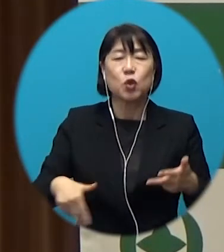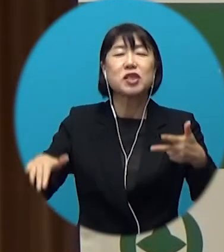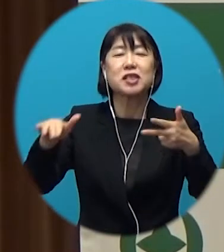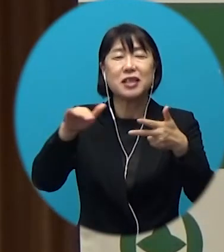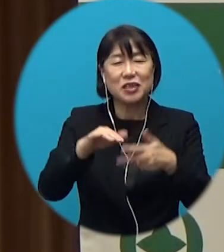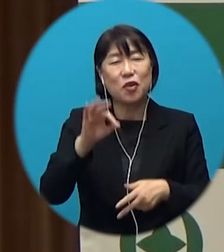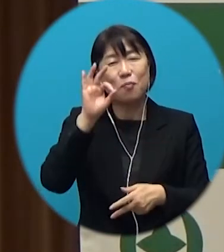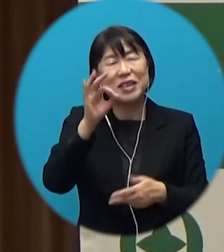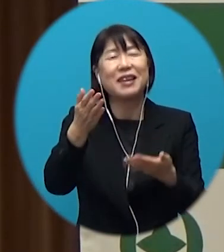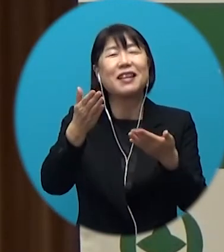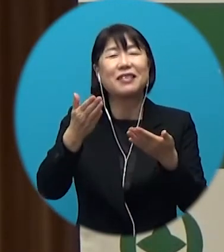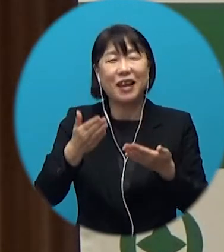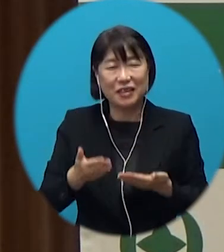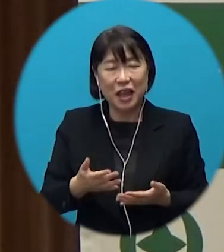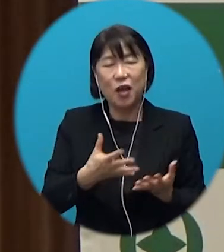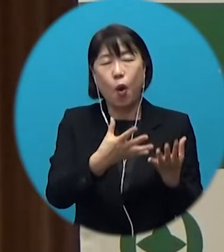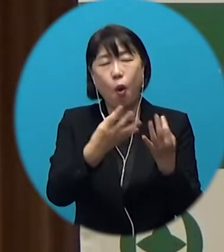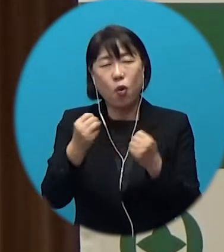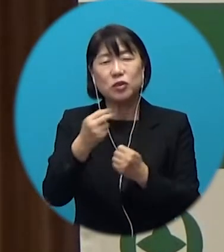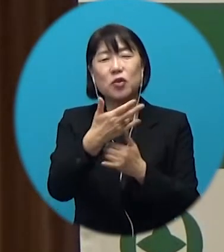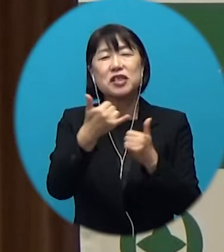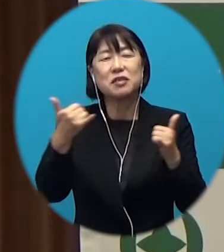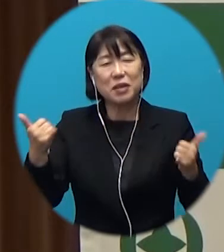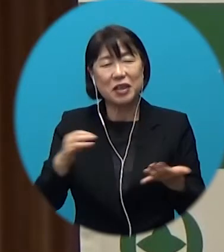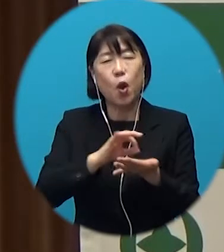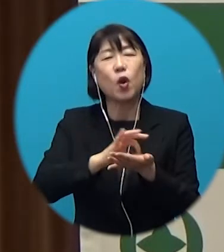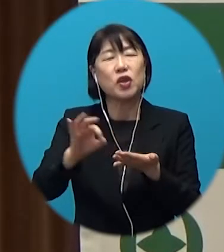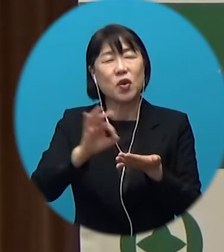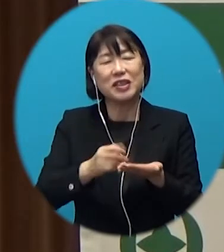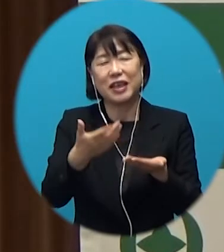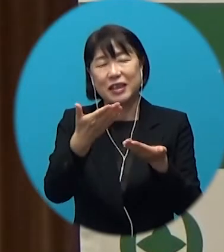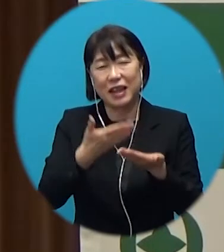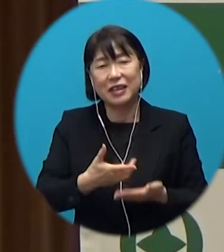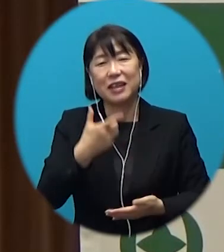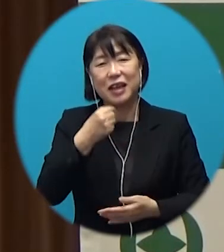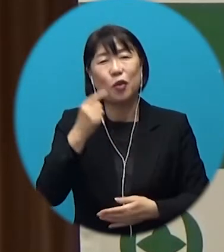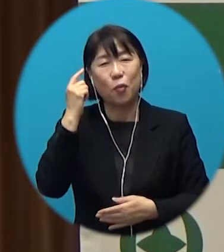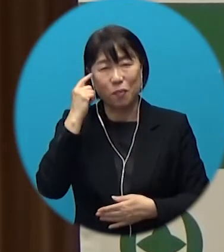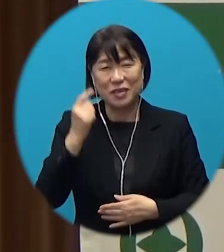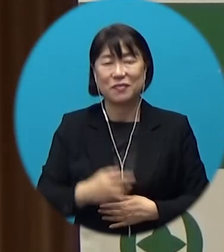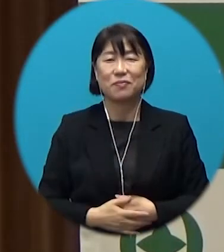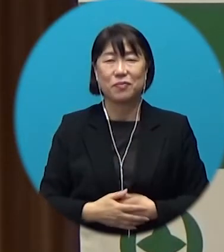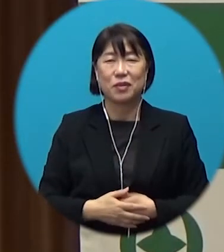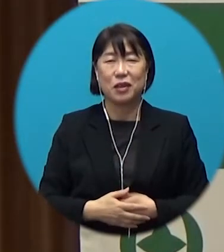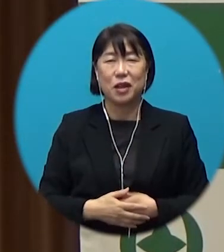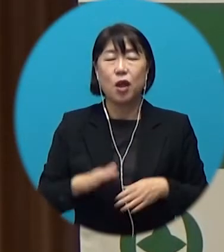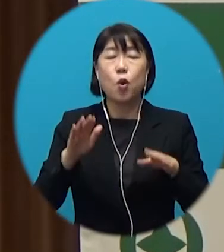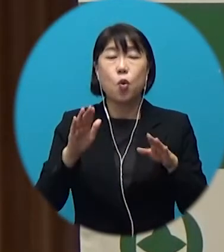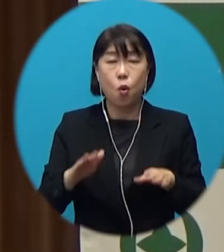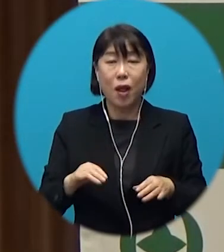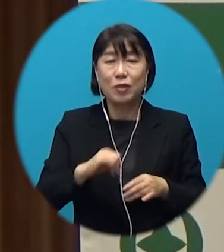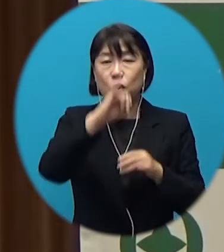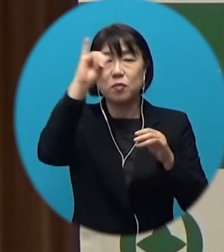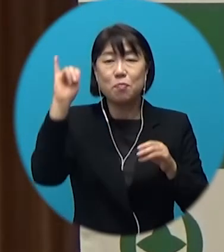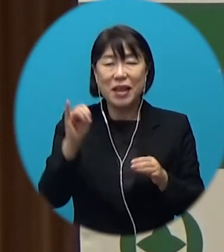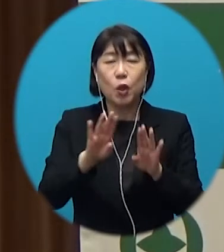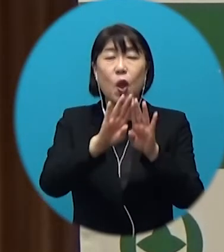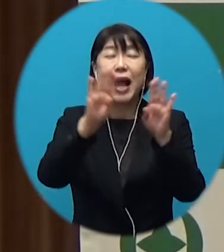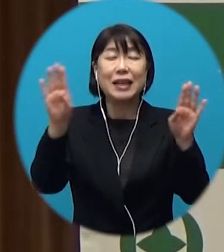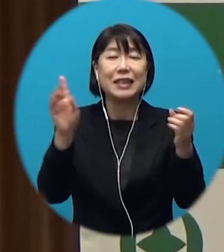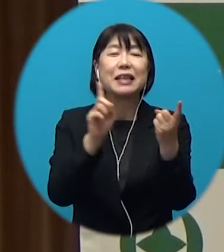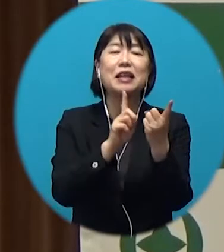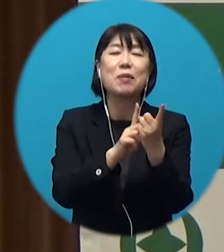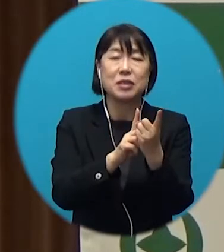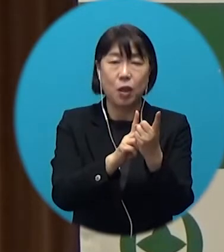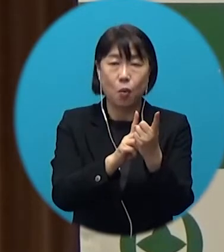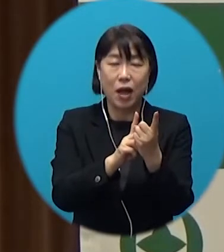いて、多くの市民の皆様にご利用をいただきたいと考えています。今回のイベントの開催にあたりましては、次